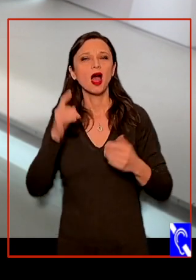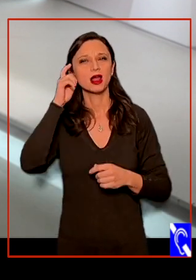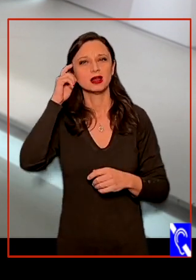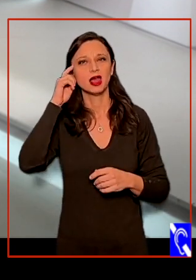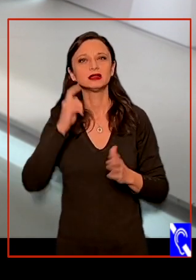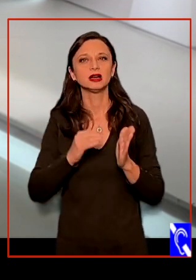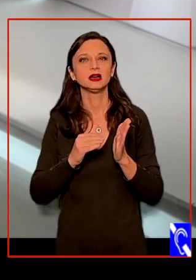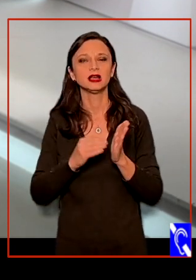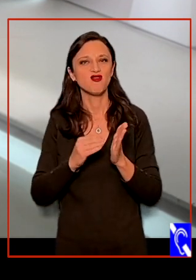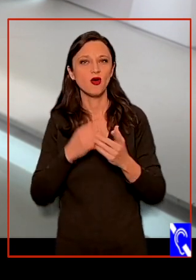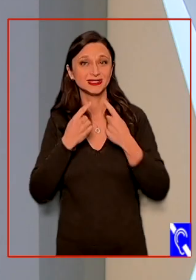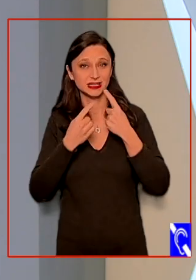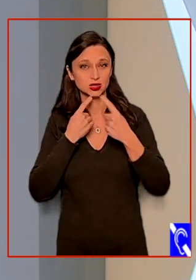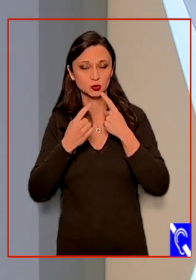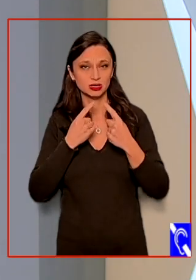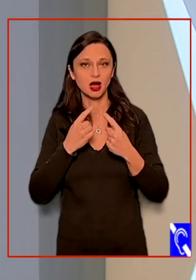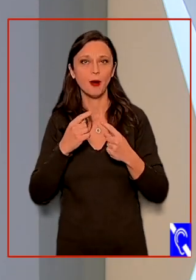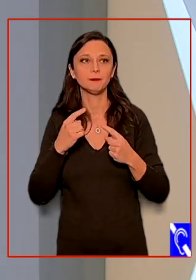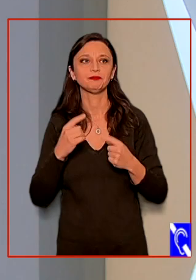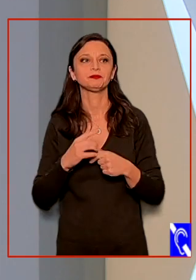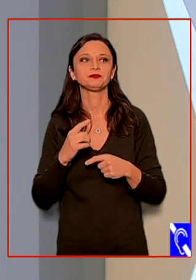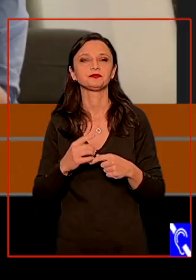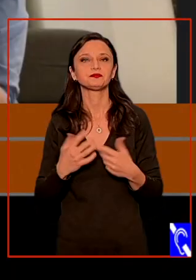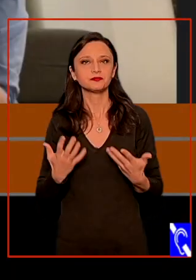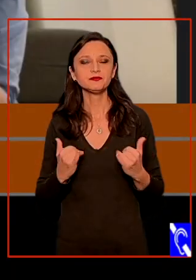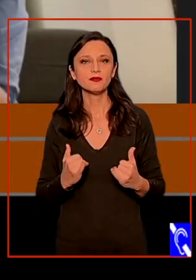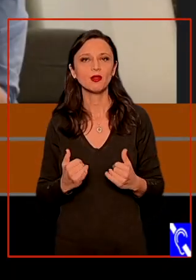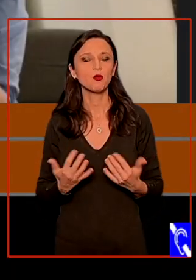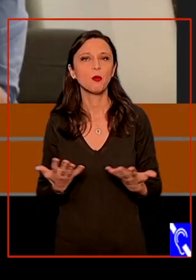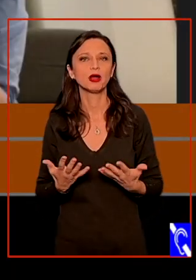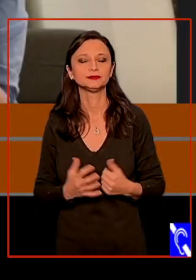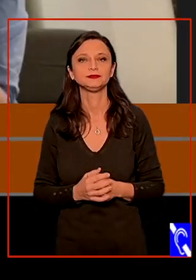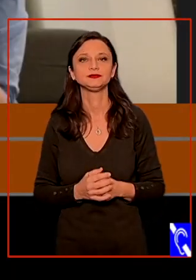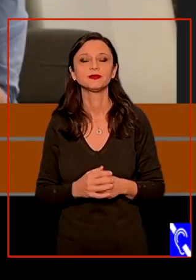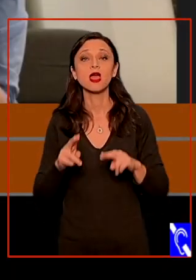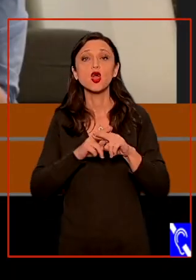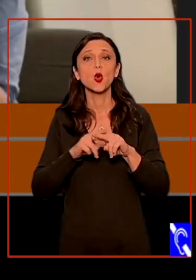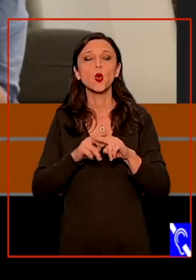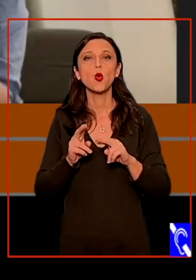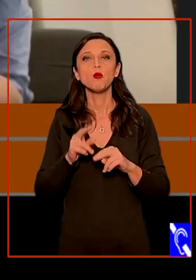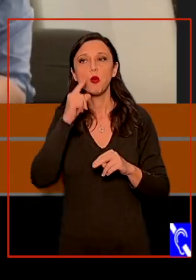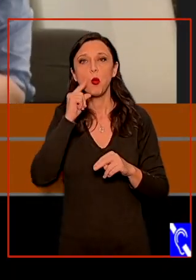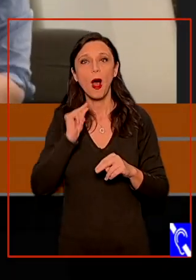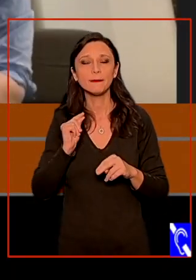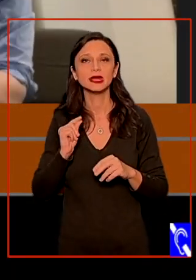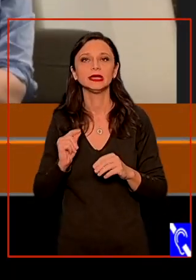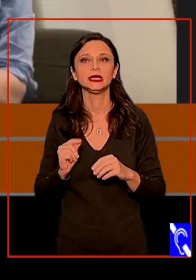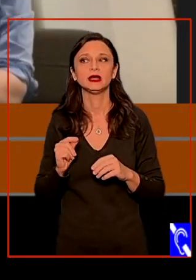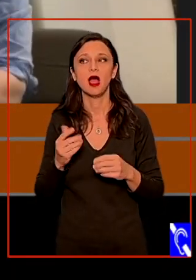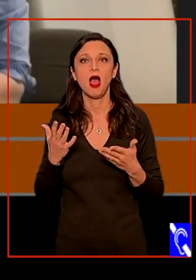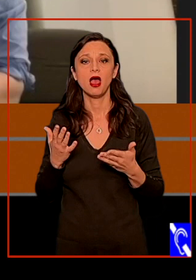să o punem noi în discuțiile astea post factum este alta. Cum ajung oamenii